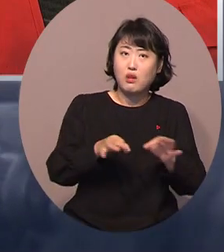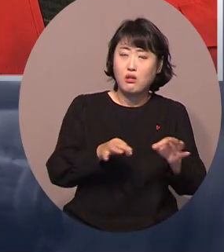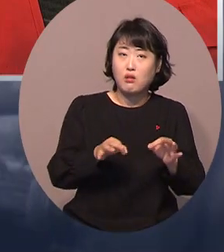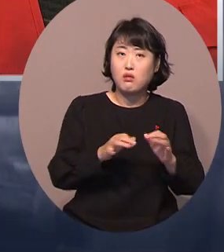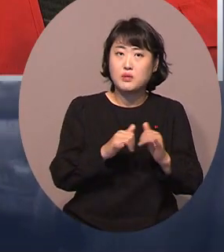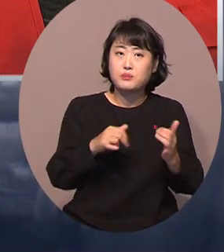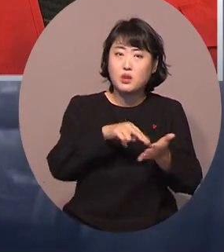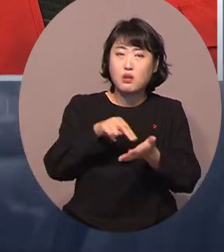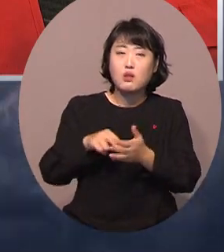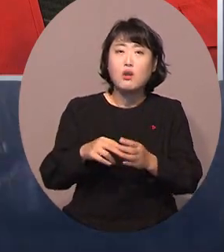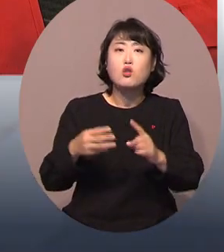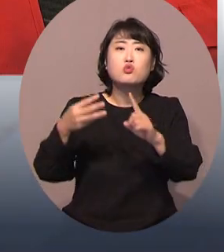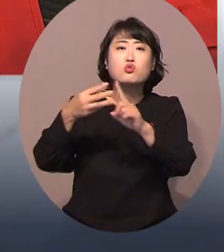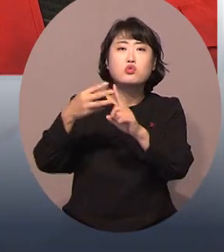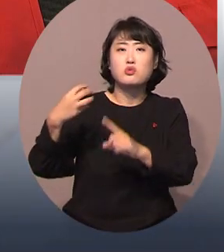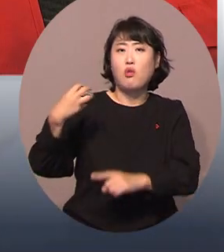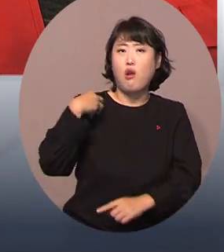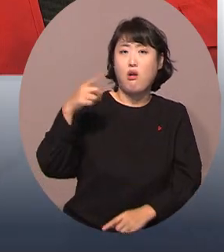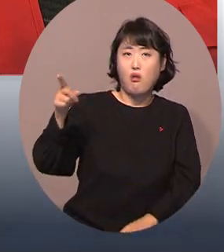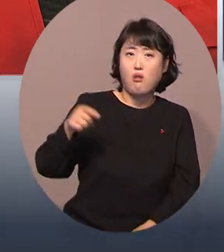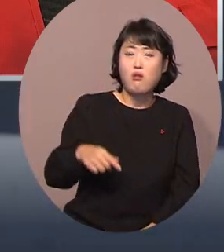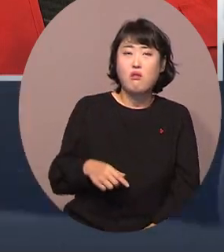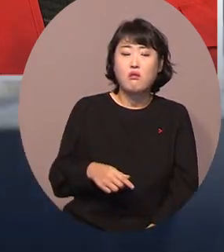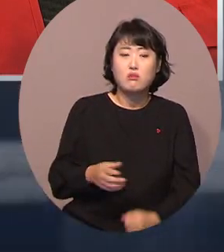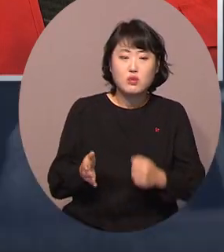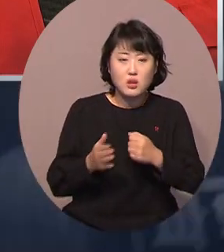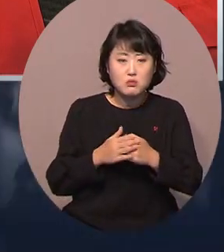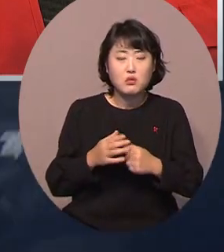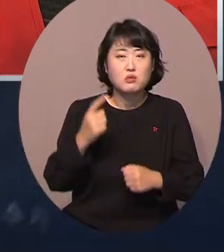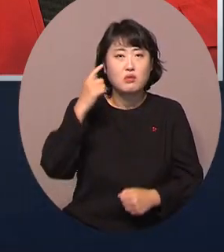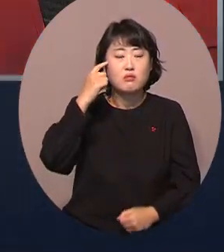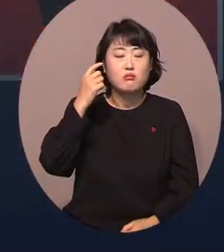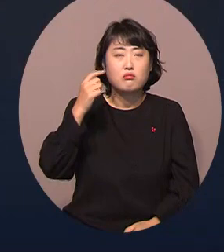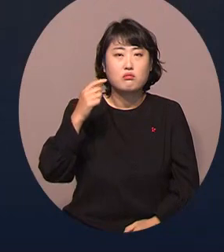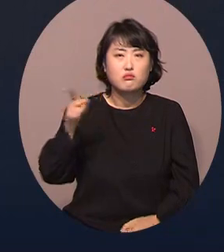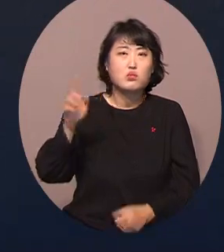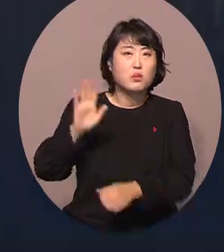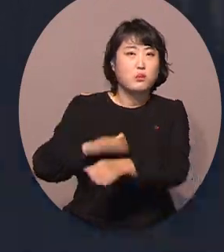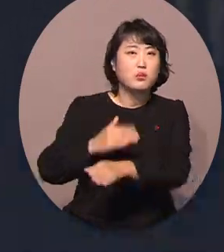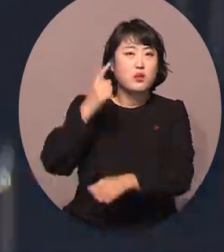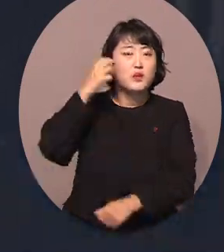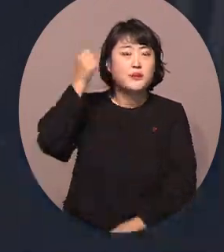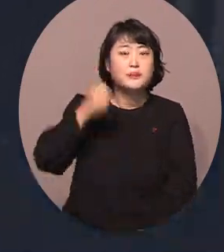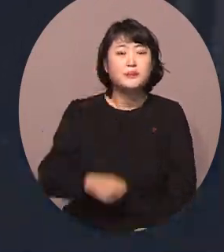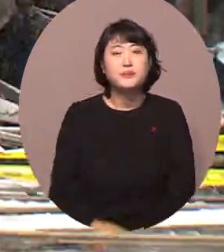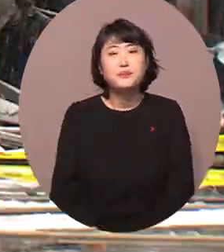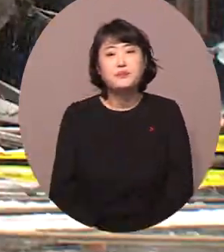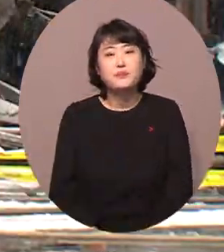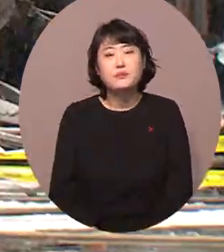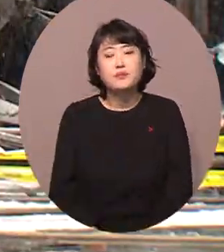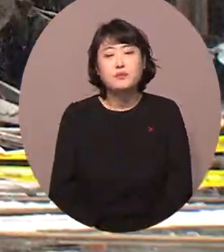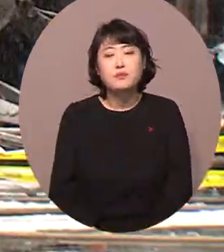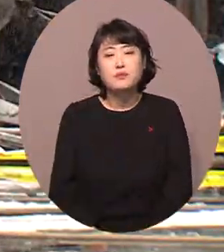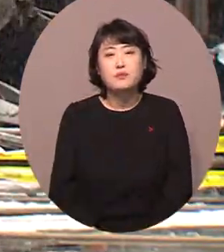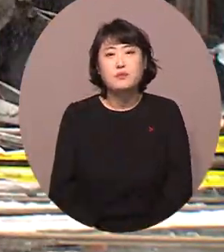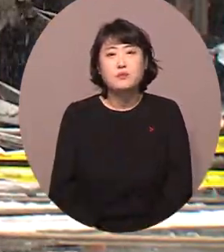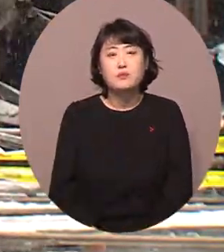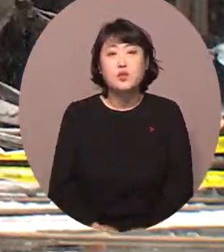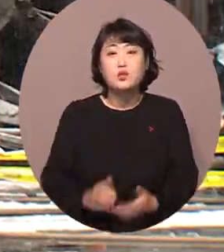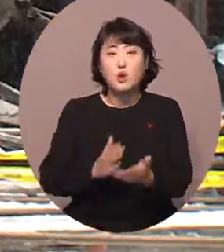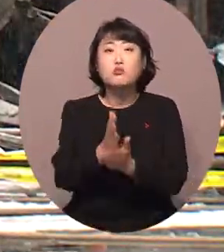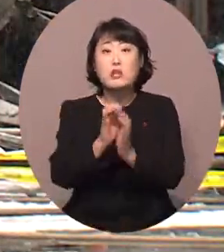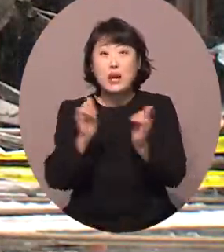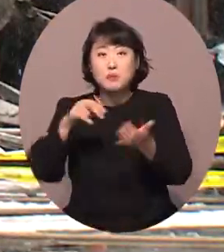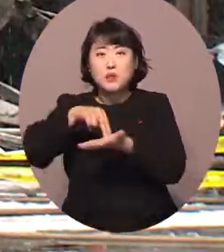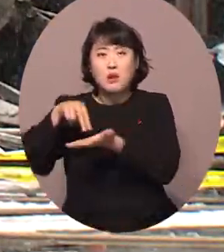군에서 해야할 일이 일이라 이렇게 생각을 하고 있고요 전문가들은 제대로 된 점검을 해야 하는